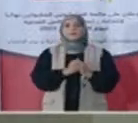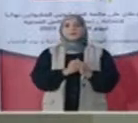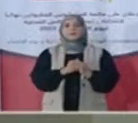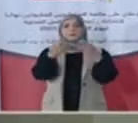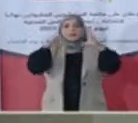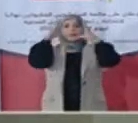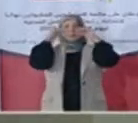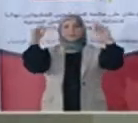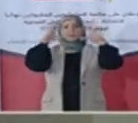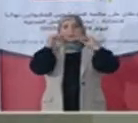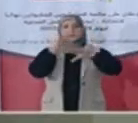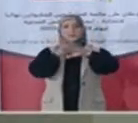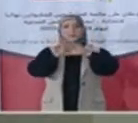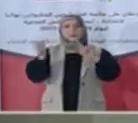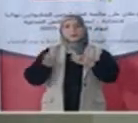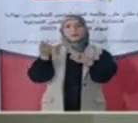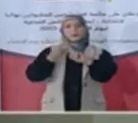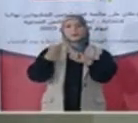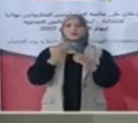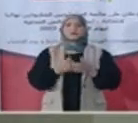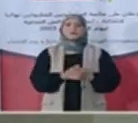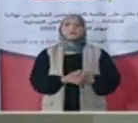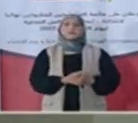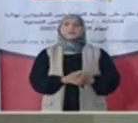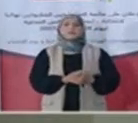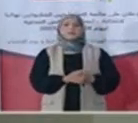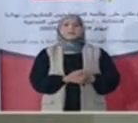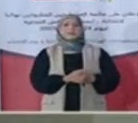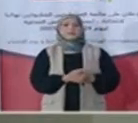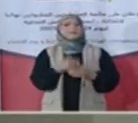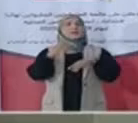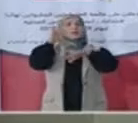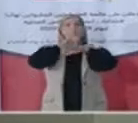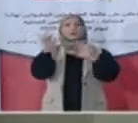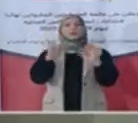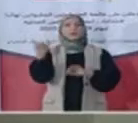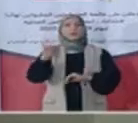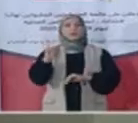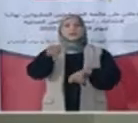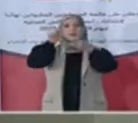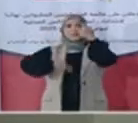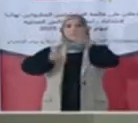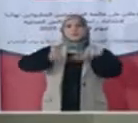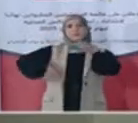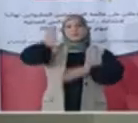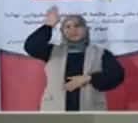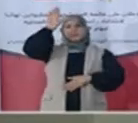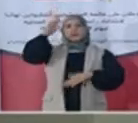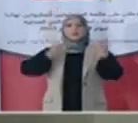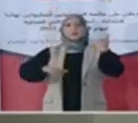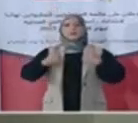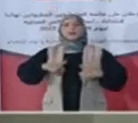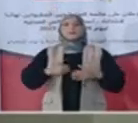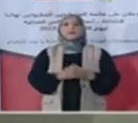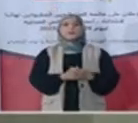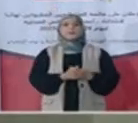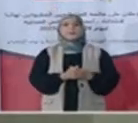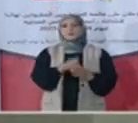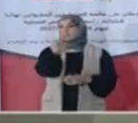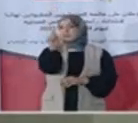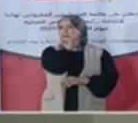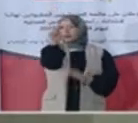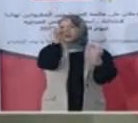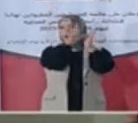أوضح مسألة على غاية من الأهمية تهم المترشحين من حاملي الإعاقة. طبعاً